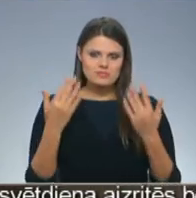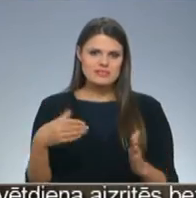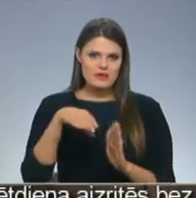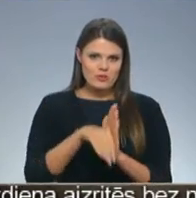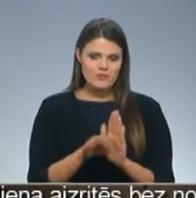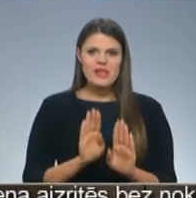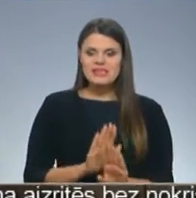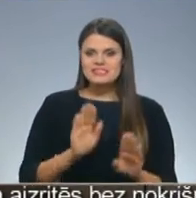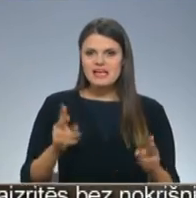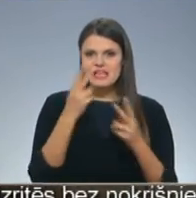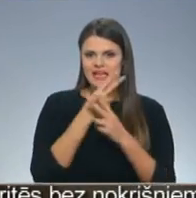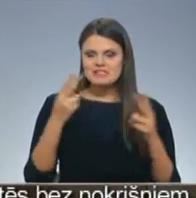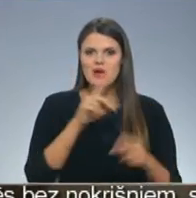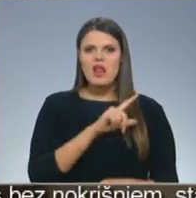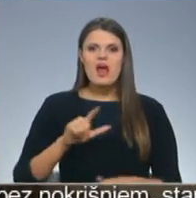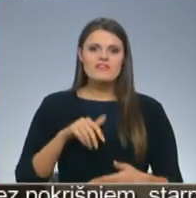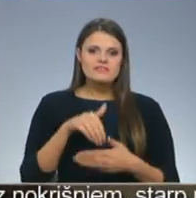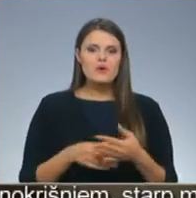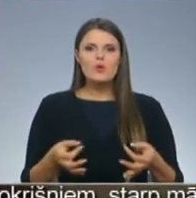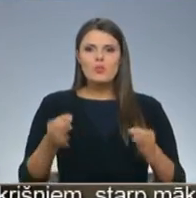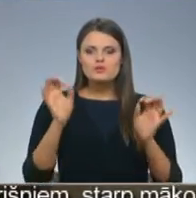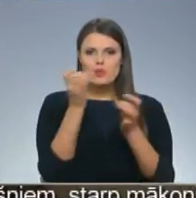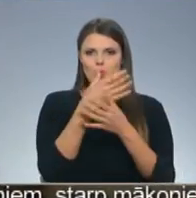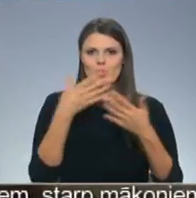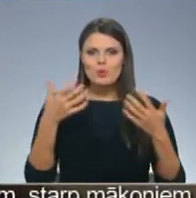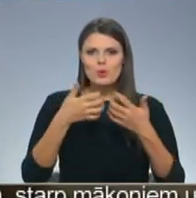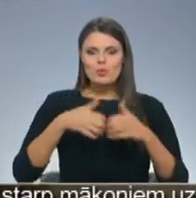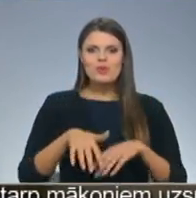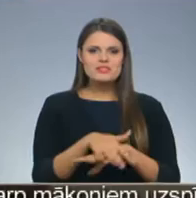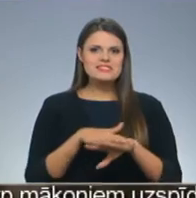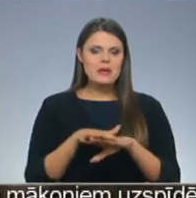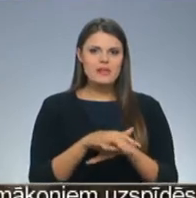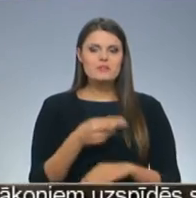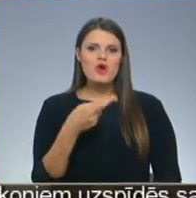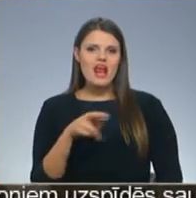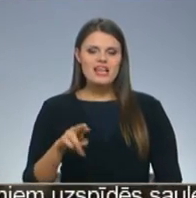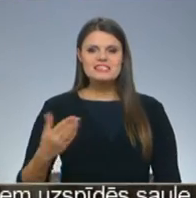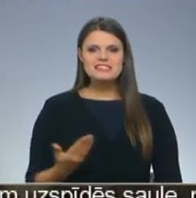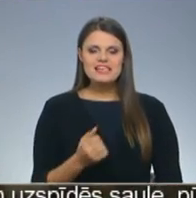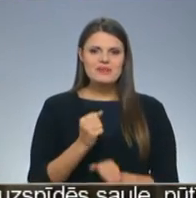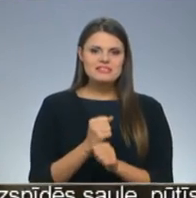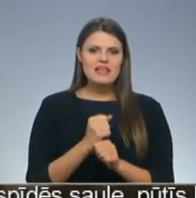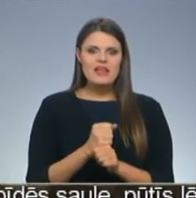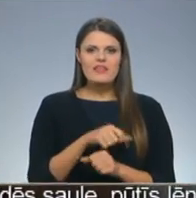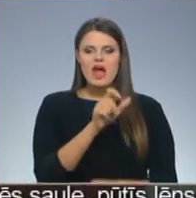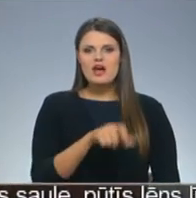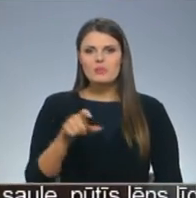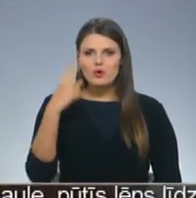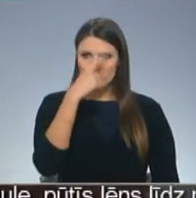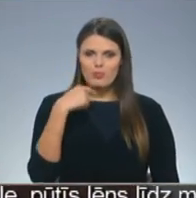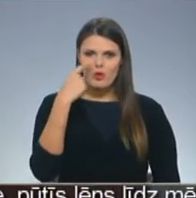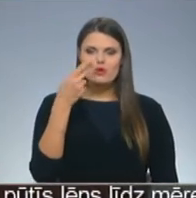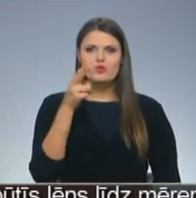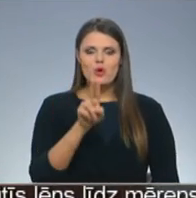Izstādē redzamie Latvijas vēstures nozīmīgāko kultūras, politiskās, sabiedriskās un reliģiskās dzīves darboņu portreti un